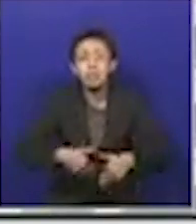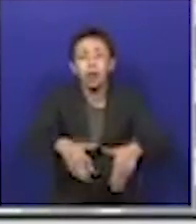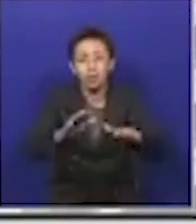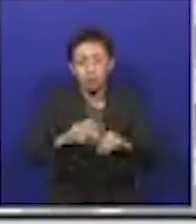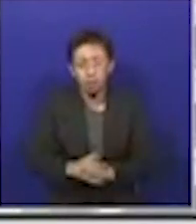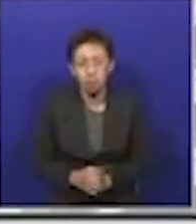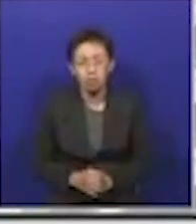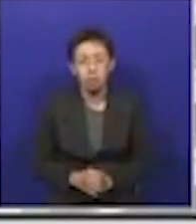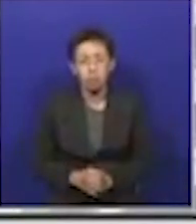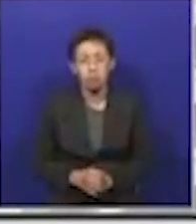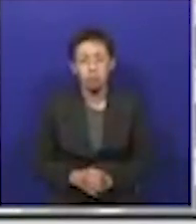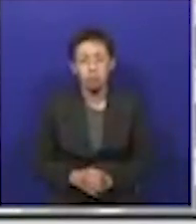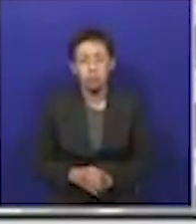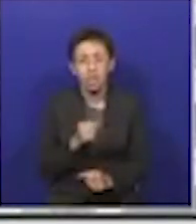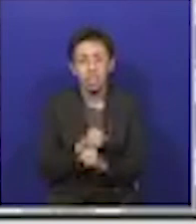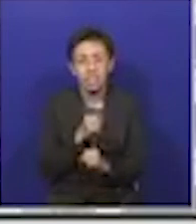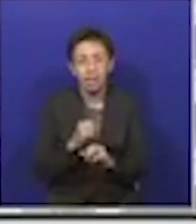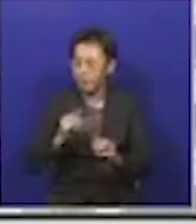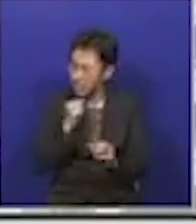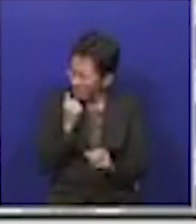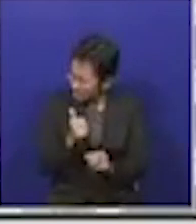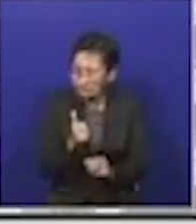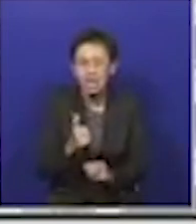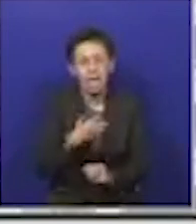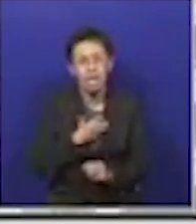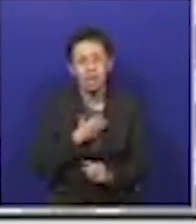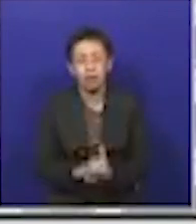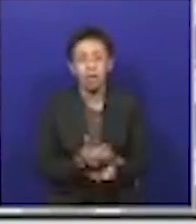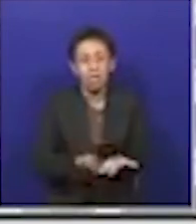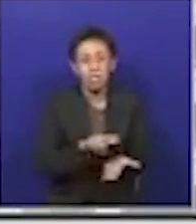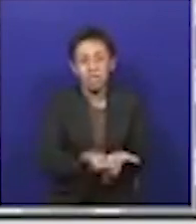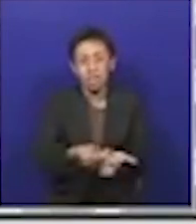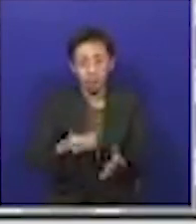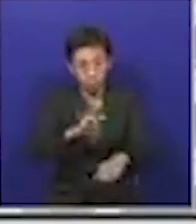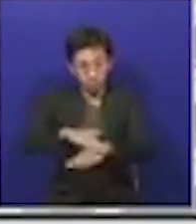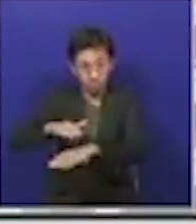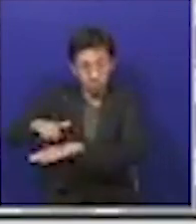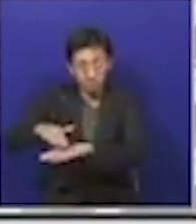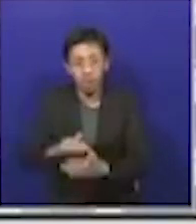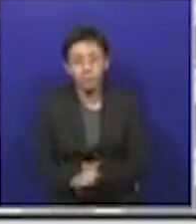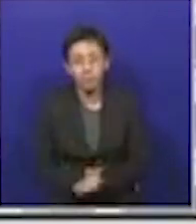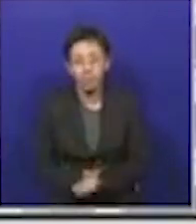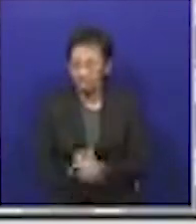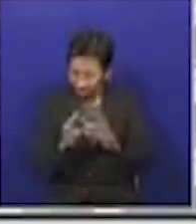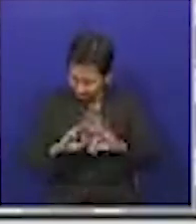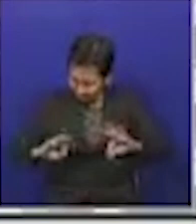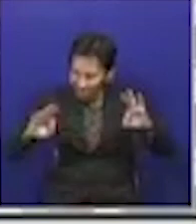สียสละกันแล้วนะทำเรื่องนี้ให้สำเร็จฮะเรื่องแจกเงินที่ผมเตือนนะฮะซีเรียสฮะแล้วต้องเอาจริ